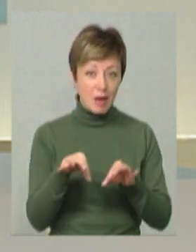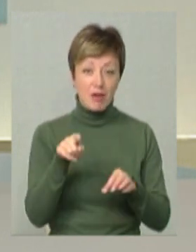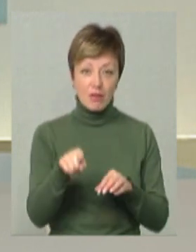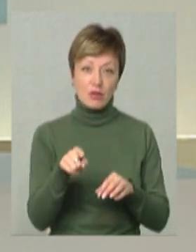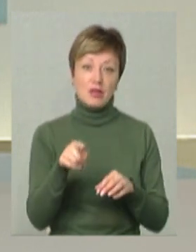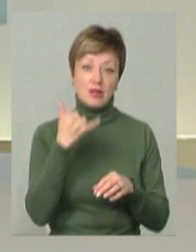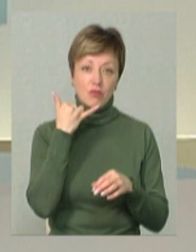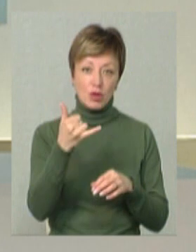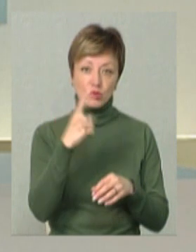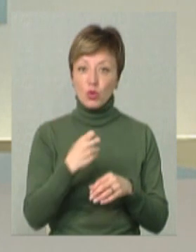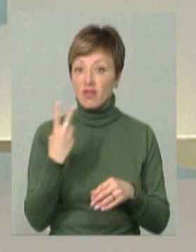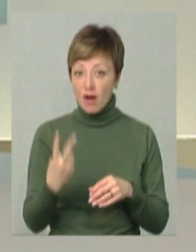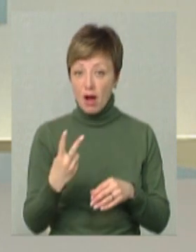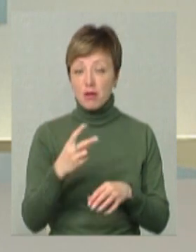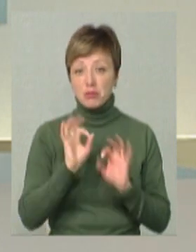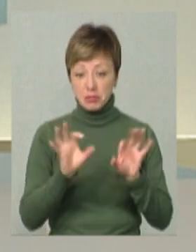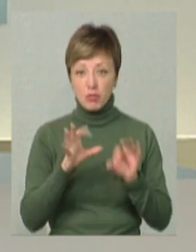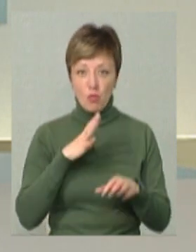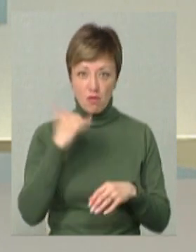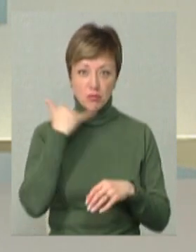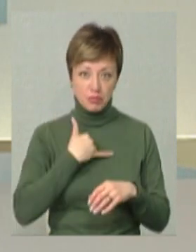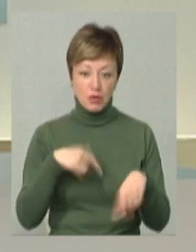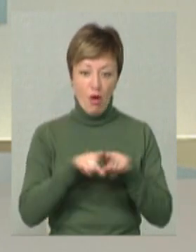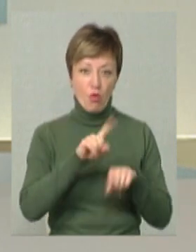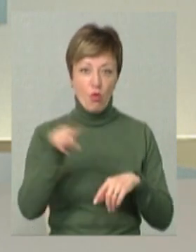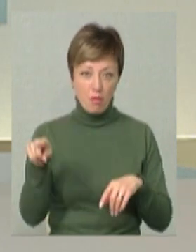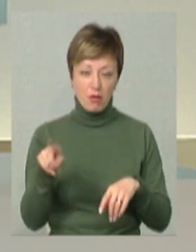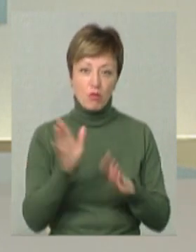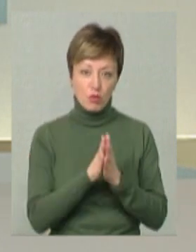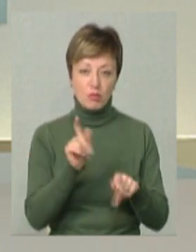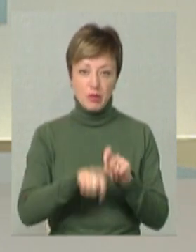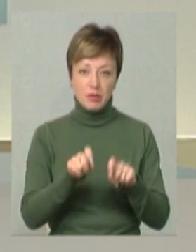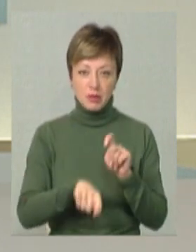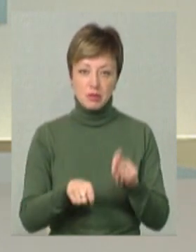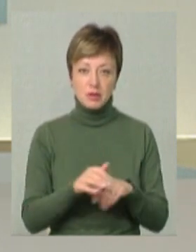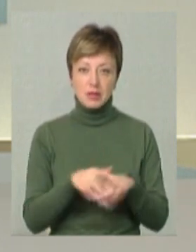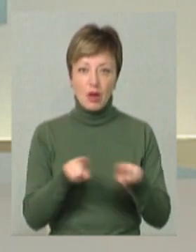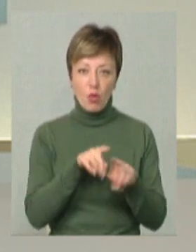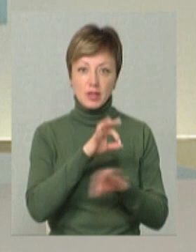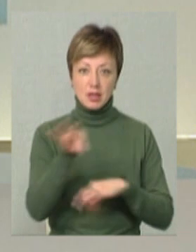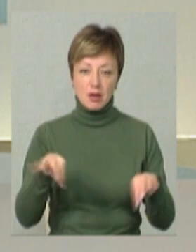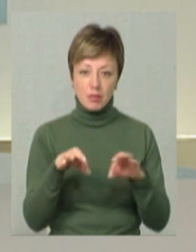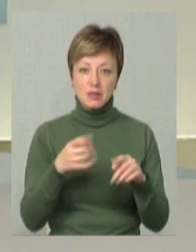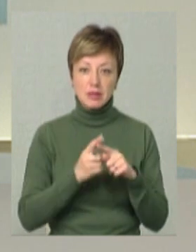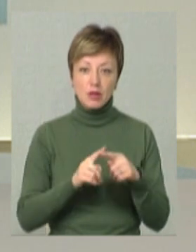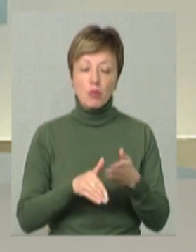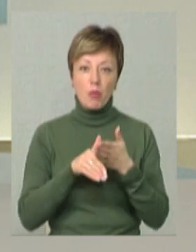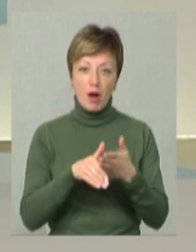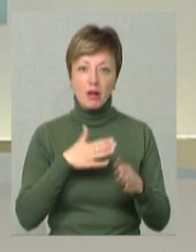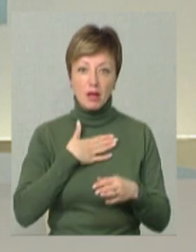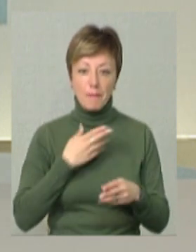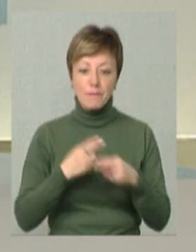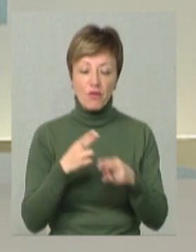вони телефонували на лінію 102, казали, що був такий дзвінок з такого от номера, з такою схемою шахрайства. Це допомагає